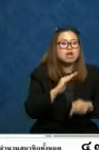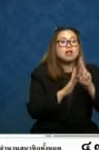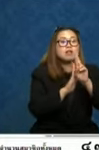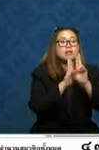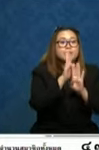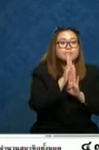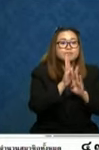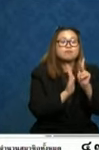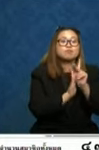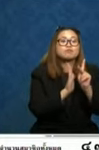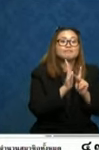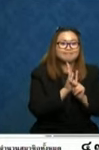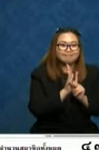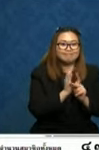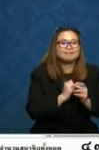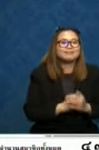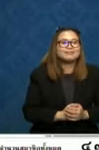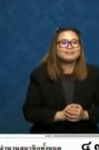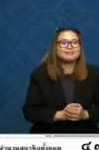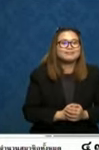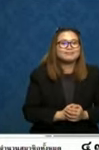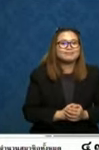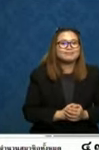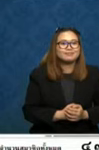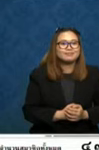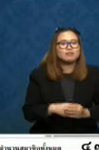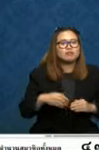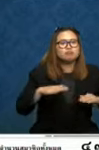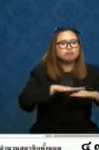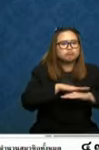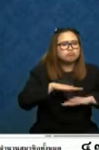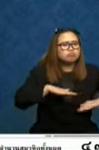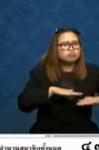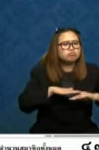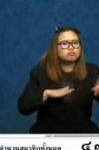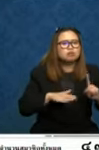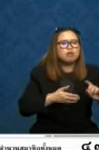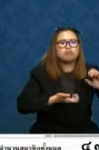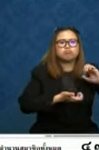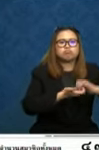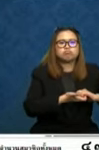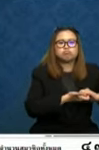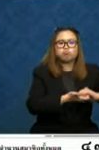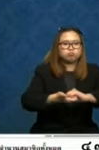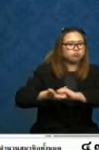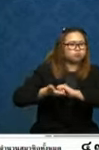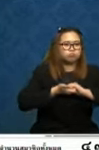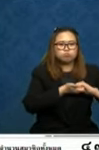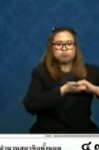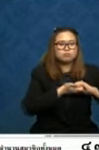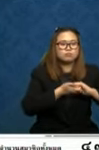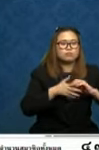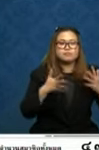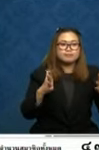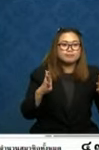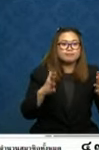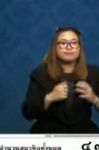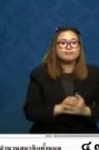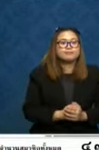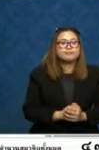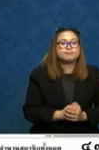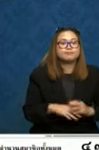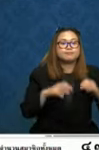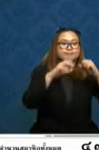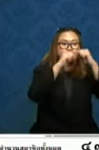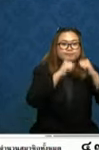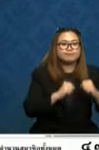ายต่างๆมากมายจนไม่อาจที่จะอยู่บนพื้นฐานความร่วมมือที่เป็นหนึ่งเดียวตามวิสัยทัศน์ของสำนักนายกรัฐม